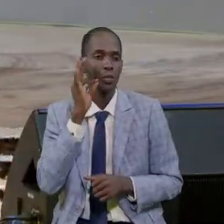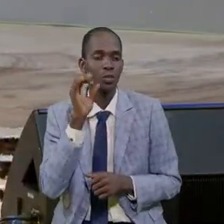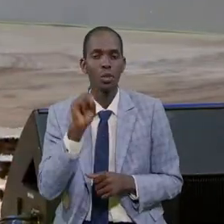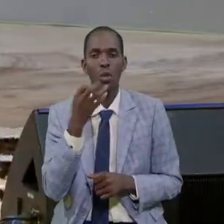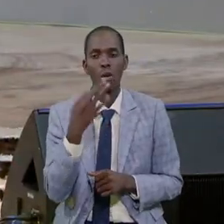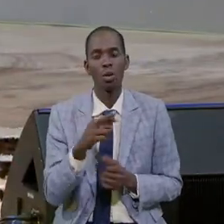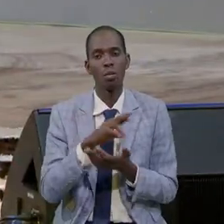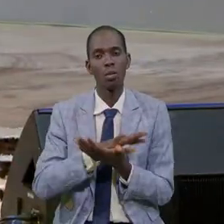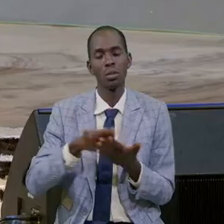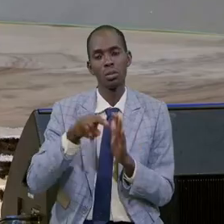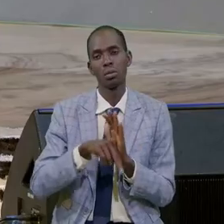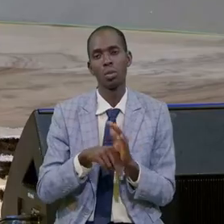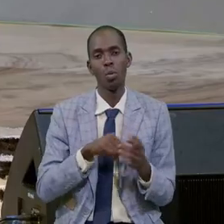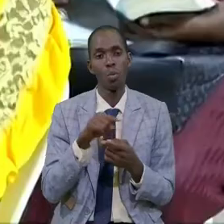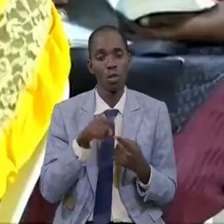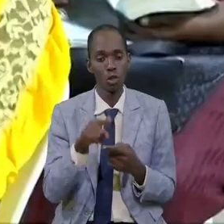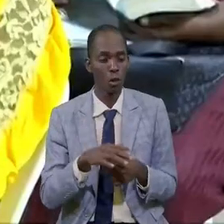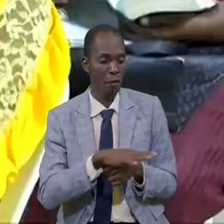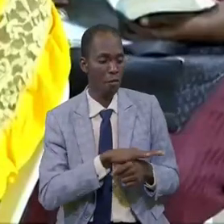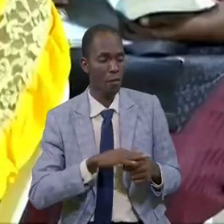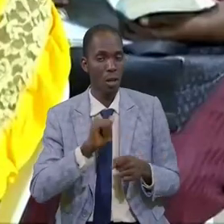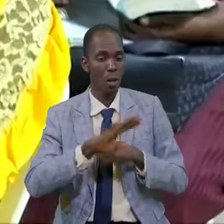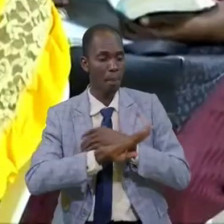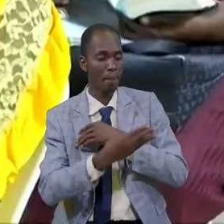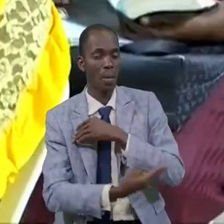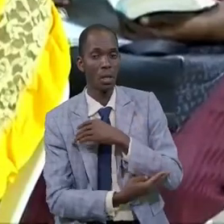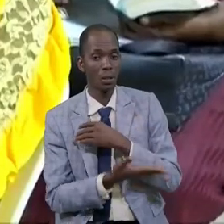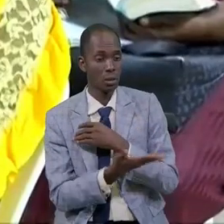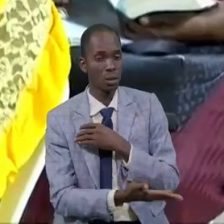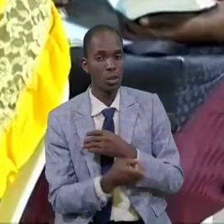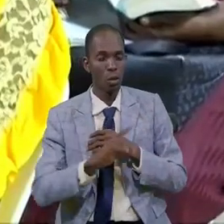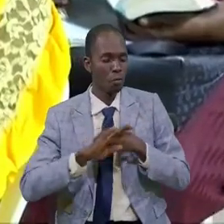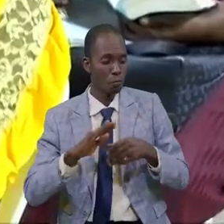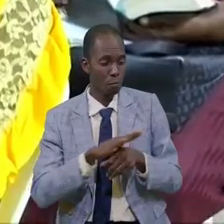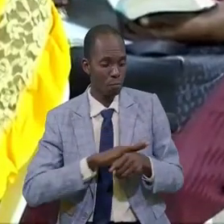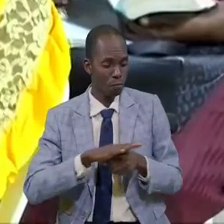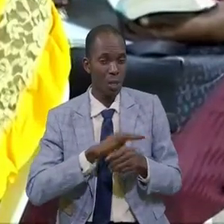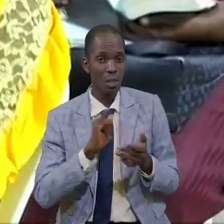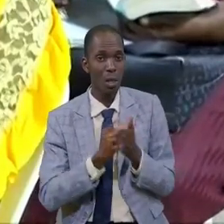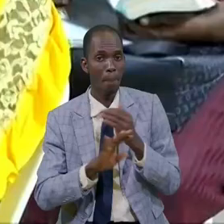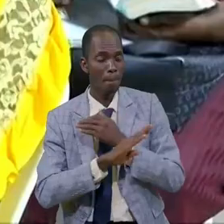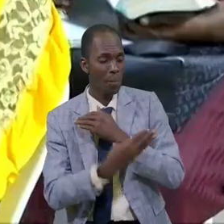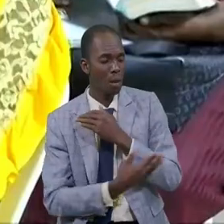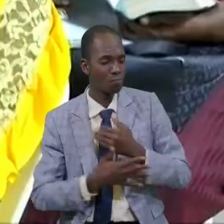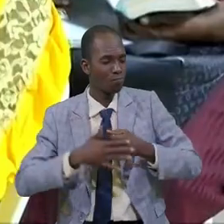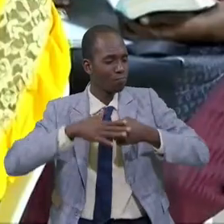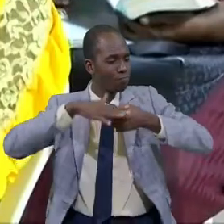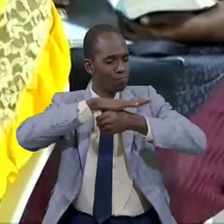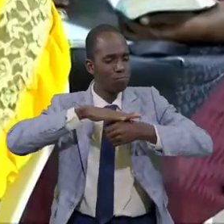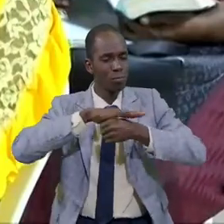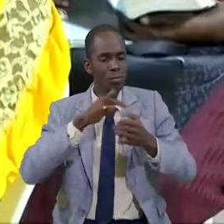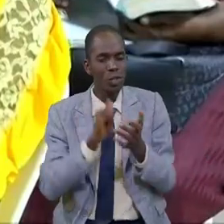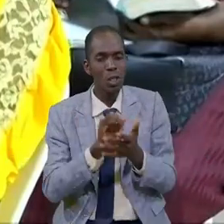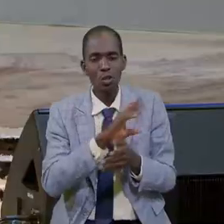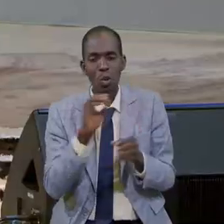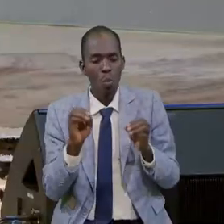du fruit de justice. Lorsque vous remplissez une corbeille, vous la remplissez